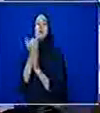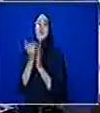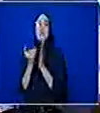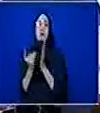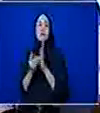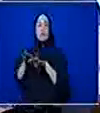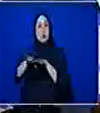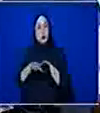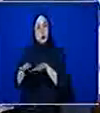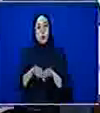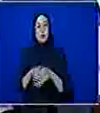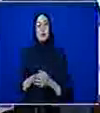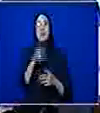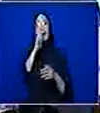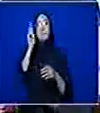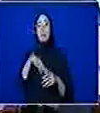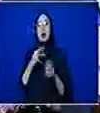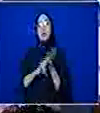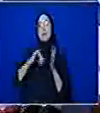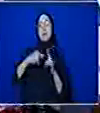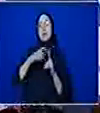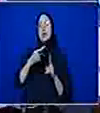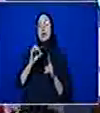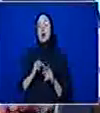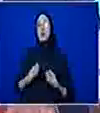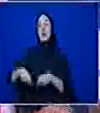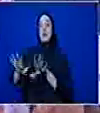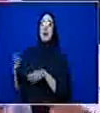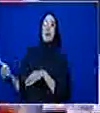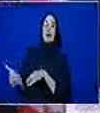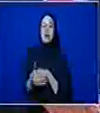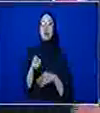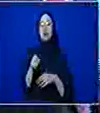itu salah satu keluhan dari nelayan. Baik, silakan ditanggapi Bapak Prabowo.